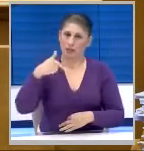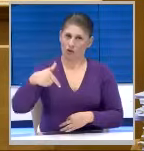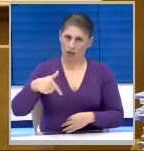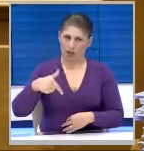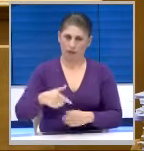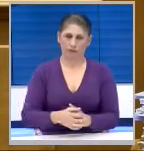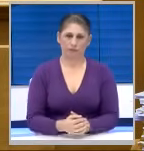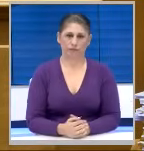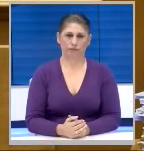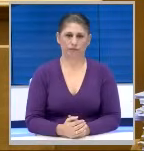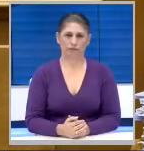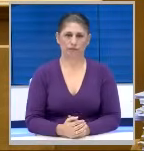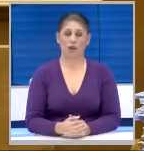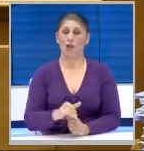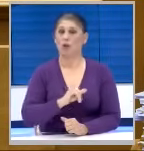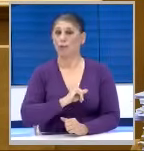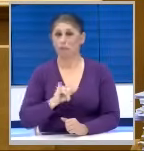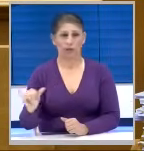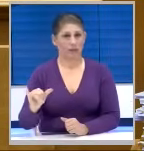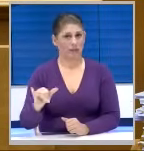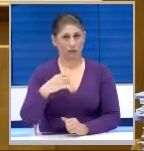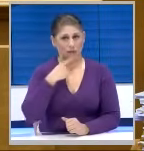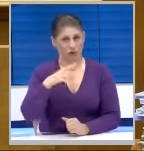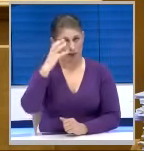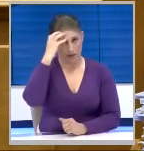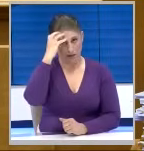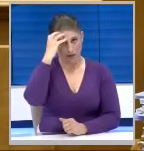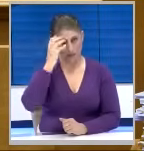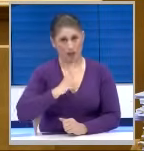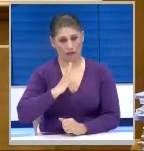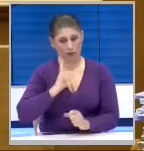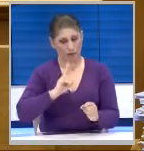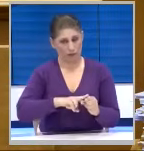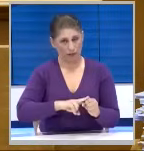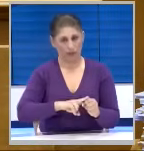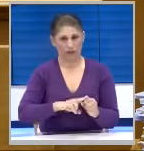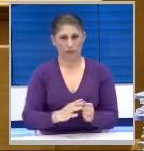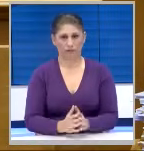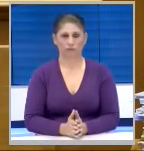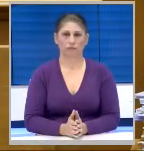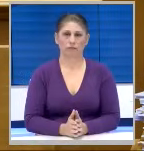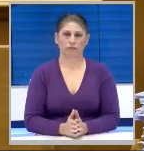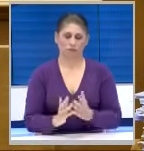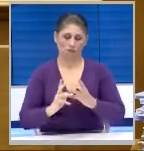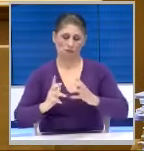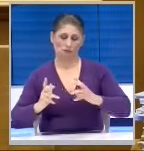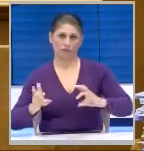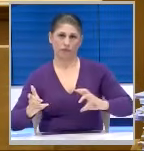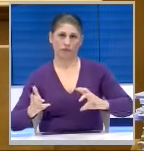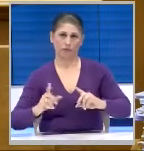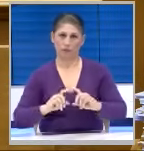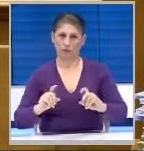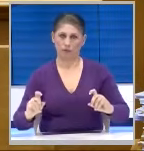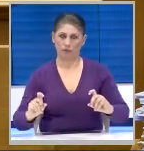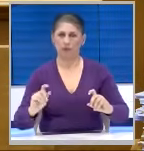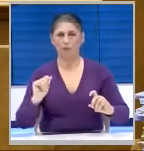γεωργιάδη και δεν έχω ποτέ μου προσβάλλει μνήμη ανθρώπου που χάθηκε η παραποίηση όμως των γεγονότων είναι